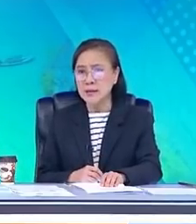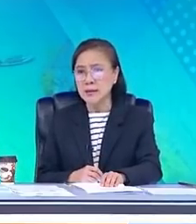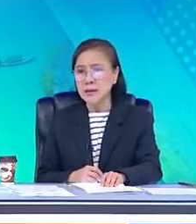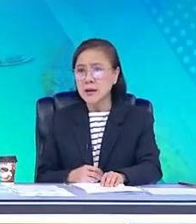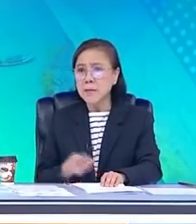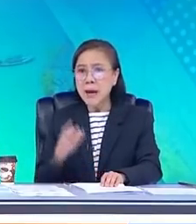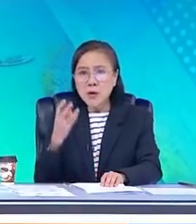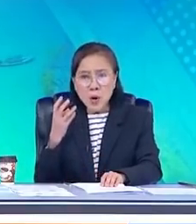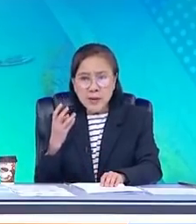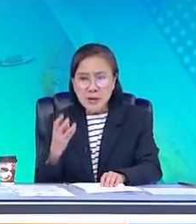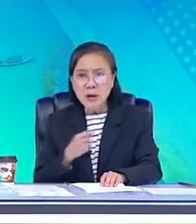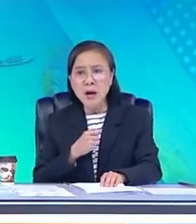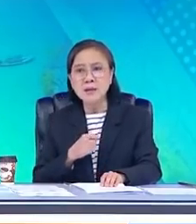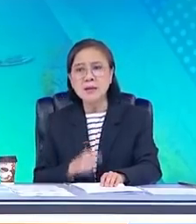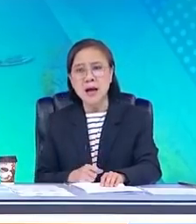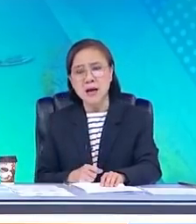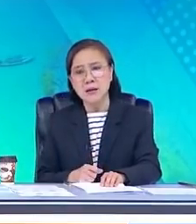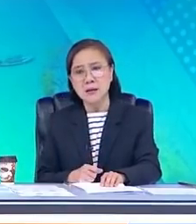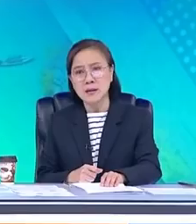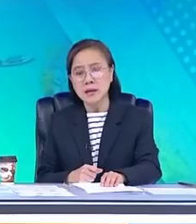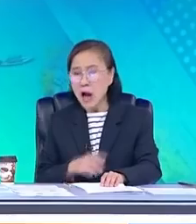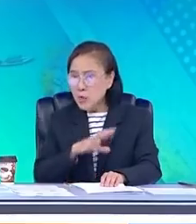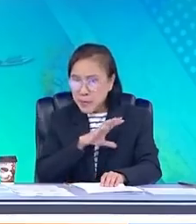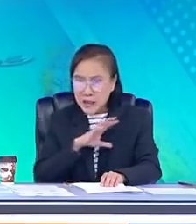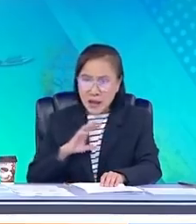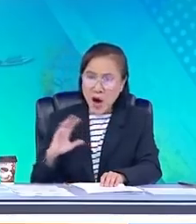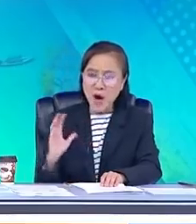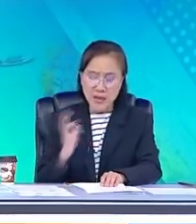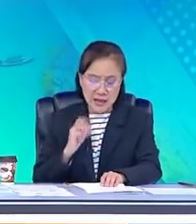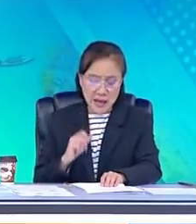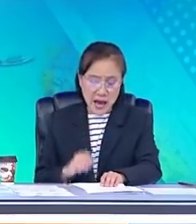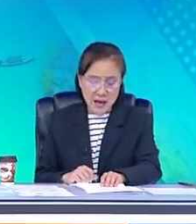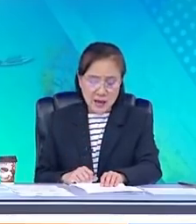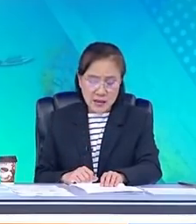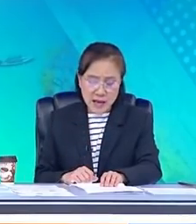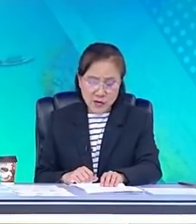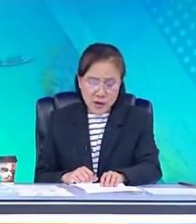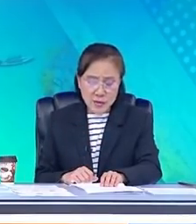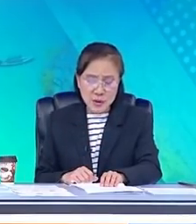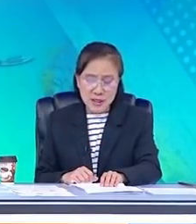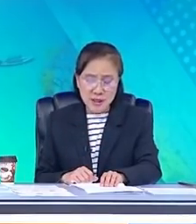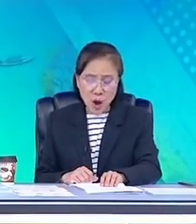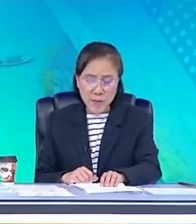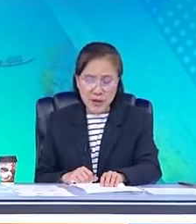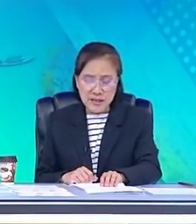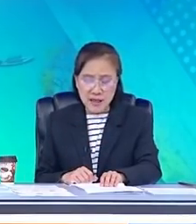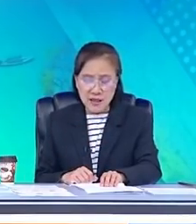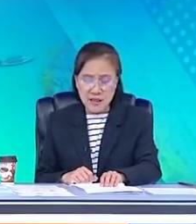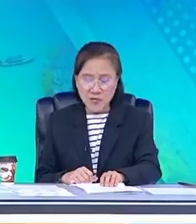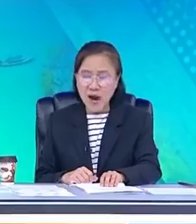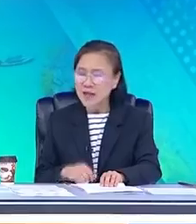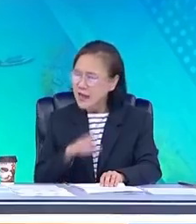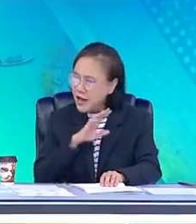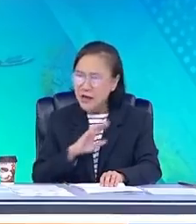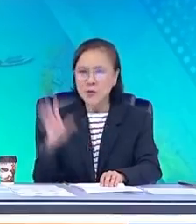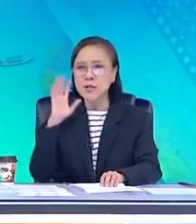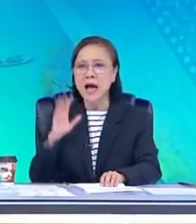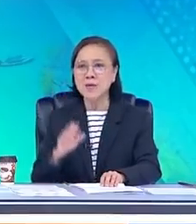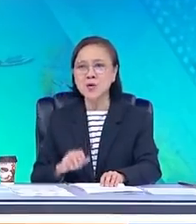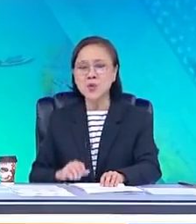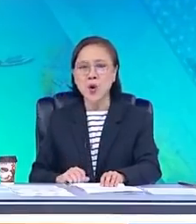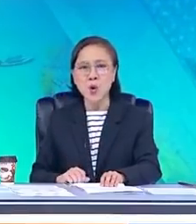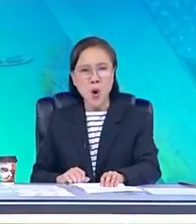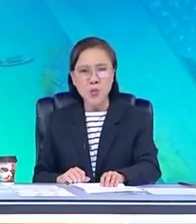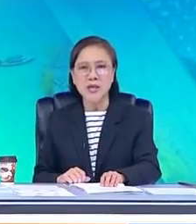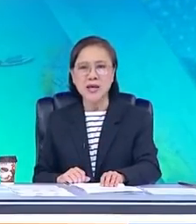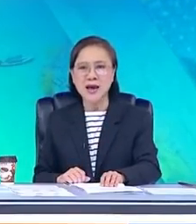บิร์นเป็นโอมิครอนค่ะเขาปิดล้อมเลยนะคะนายกรัฐมนตรีสกอตต์มอริสันยืนยันว่าอย่างไรก็ต